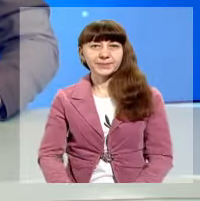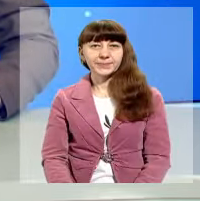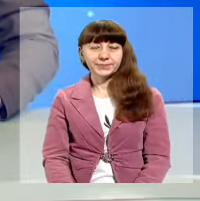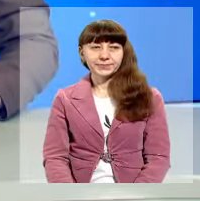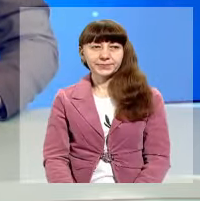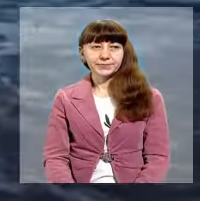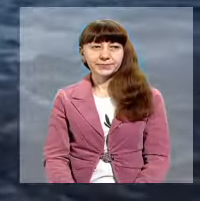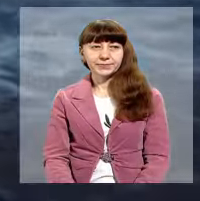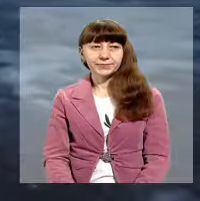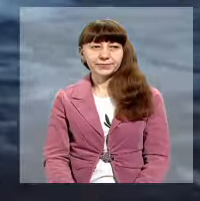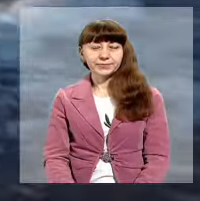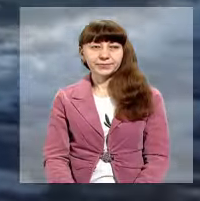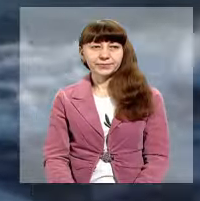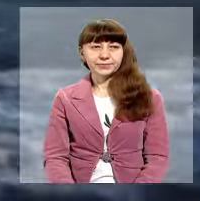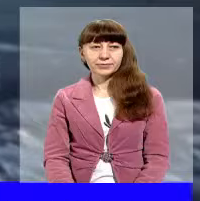материалында.